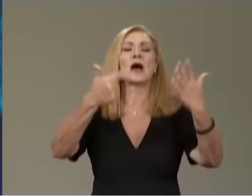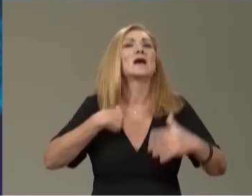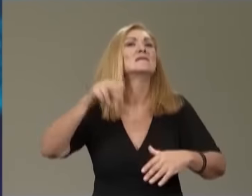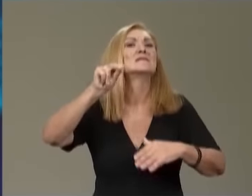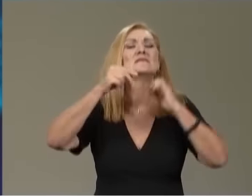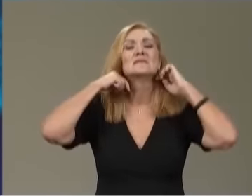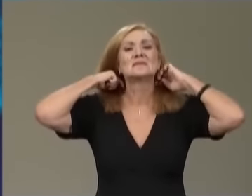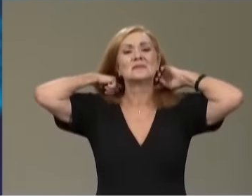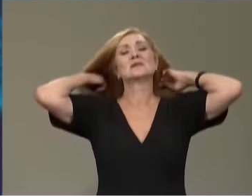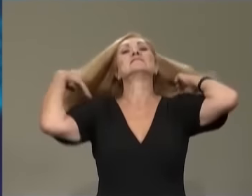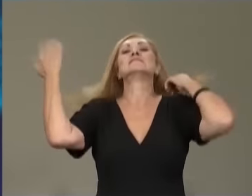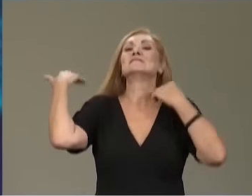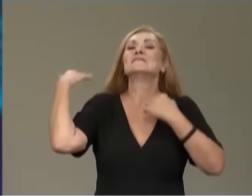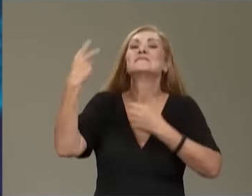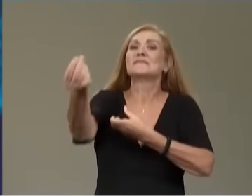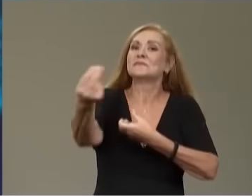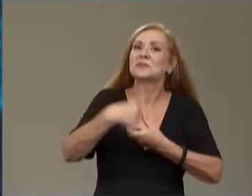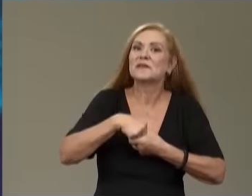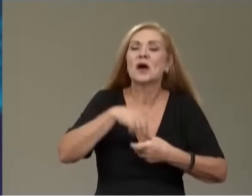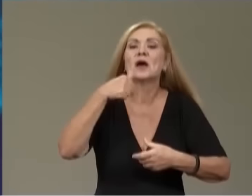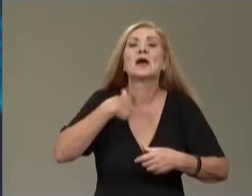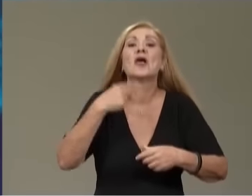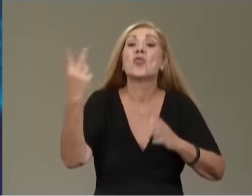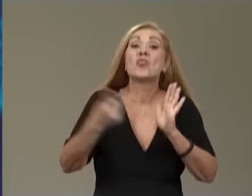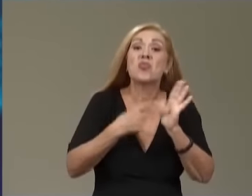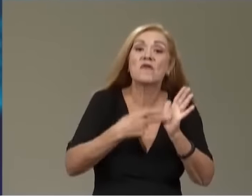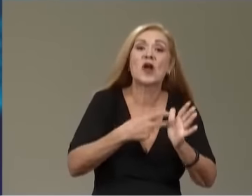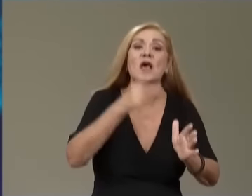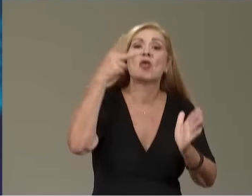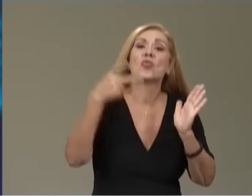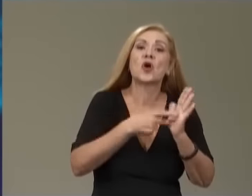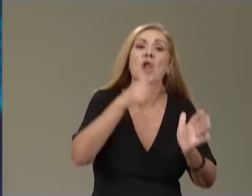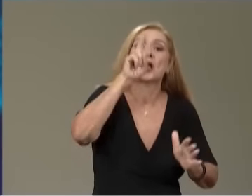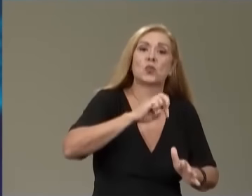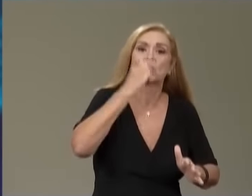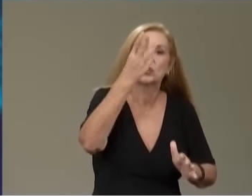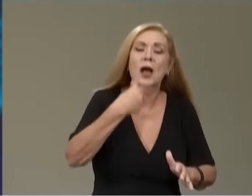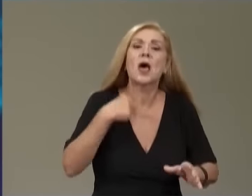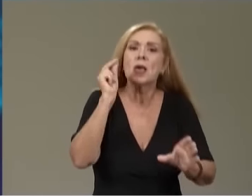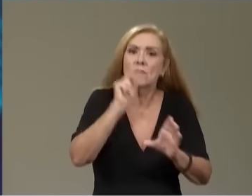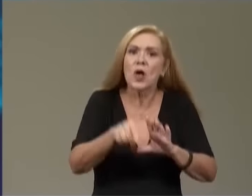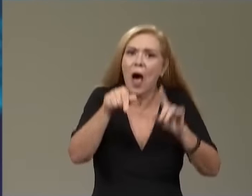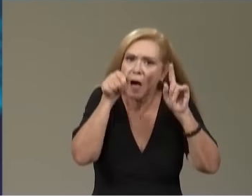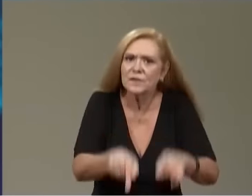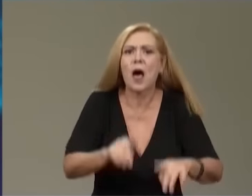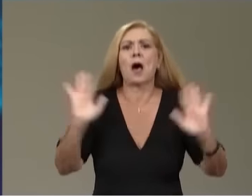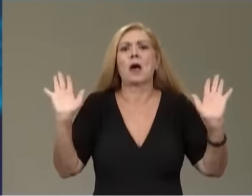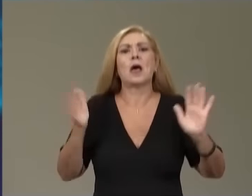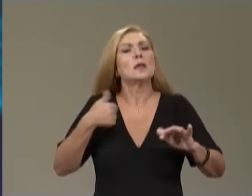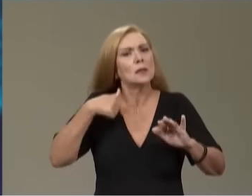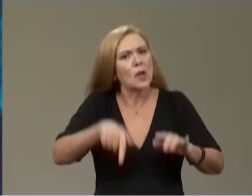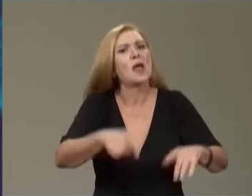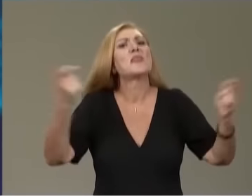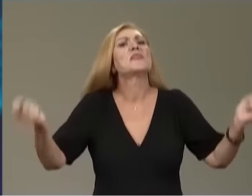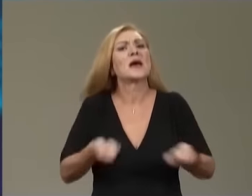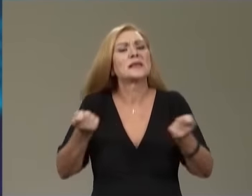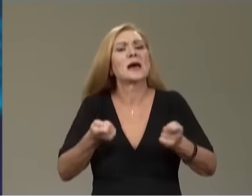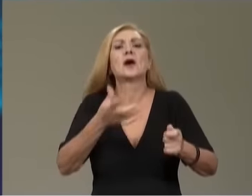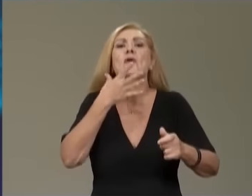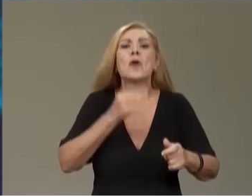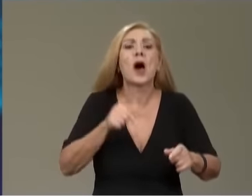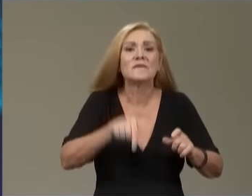όταν μας εμπιστευθήκατε δύο φορές το 2023 και αυτά θα τα κάνουμε πράξη. Γιατί αυτή η παράταξη και